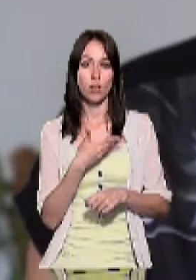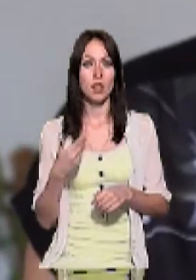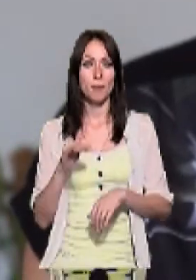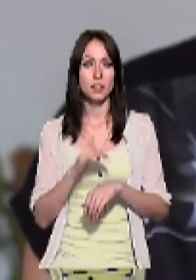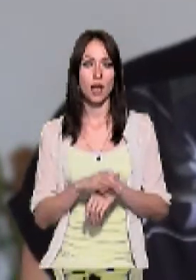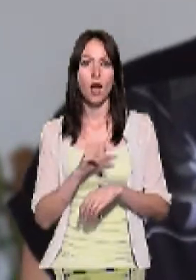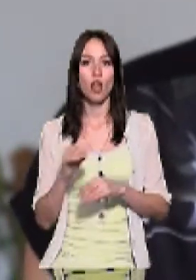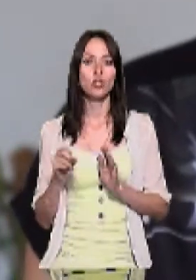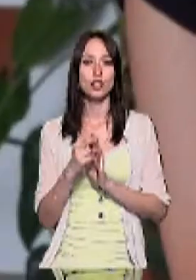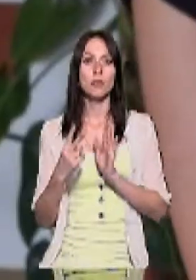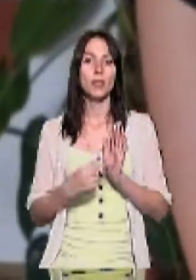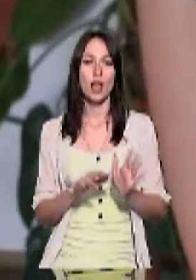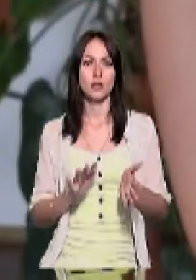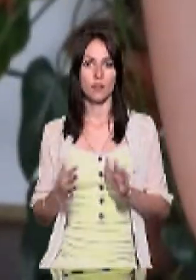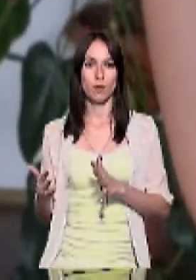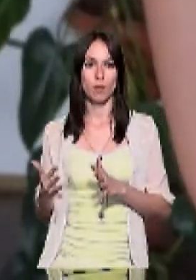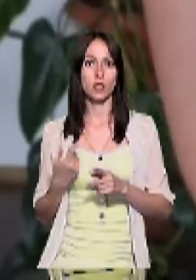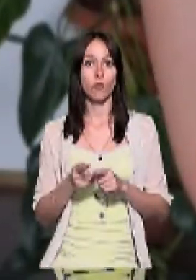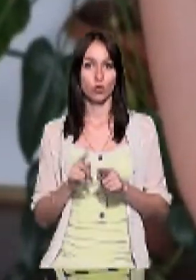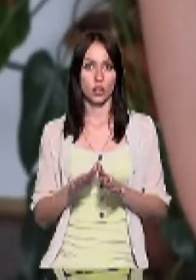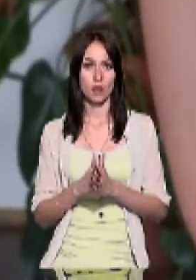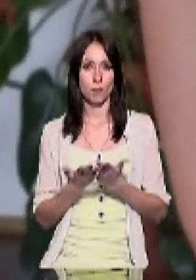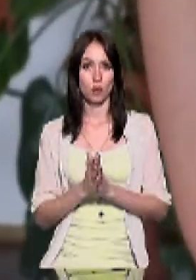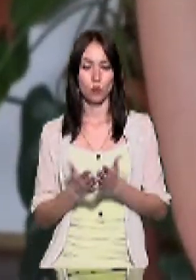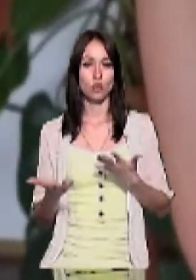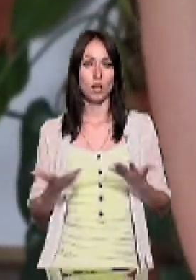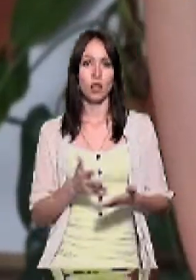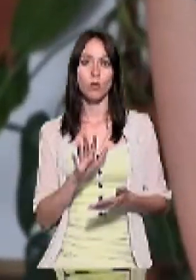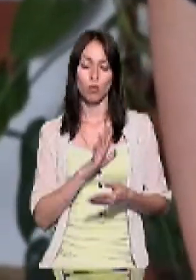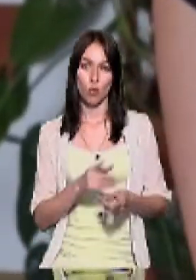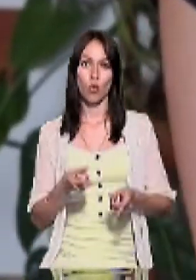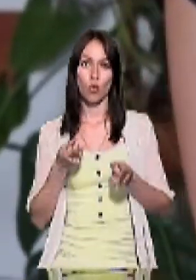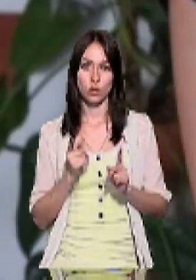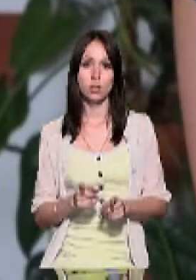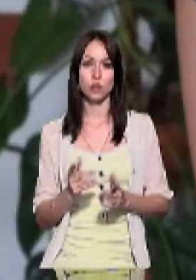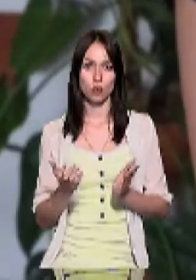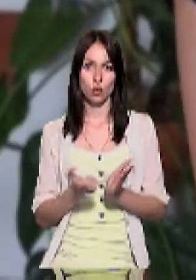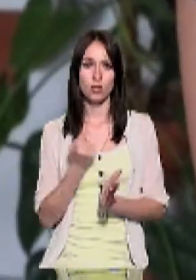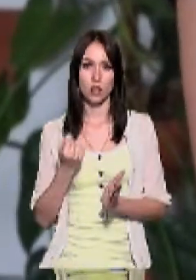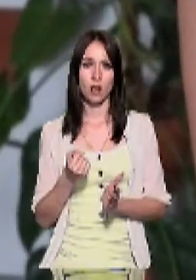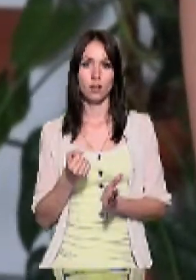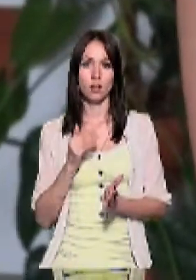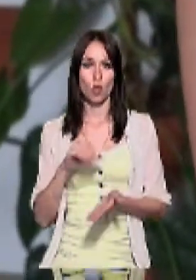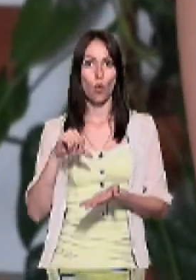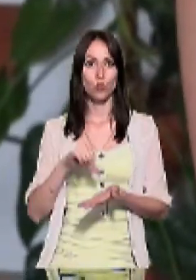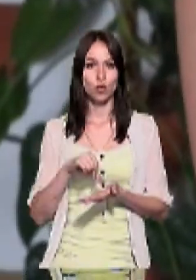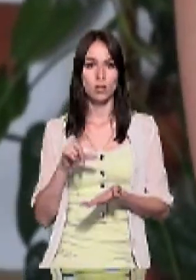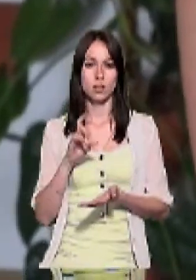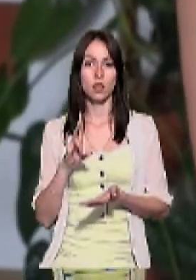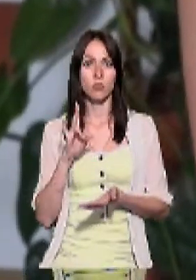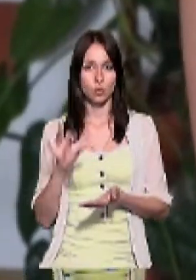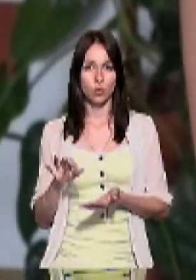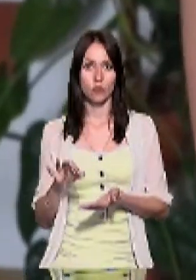аж 17 випадків. Отакий підручник, який було дійсно знайдено в учасника зовнішнього